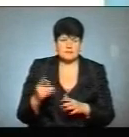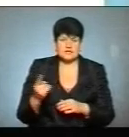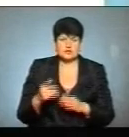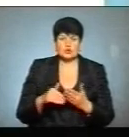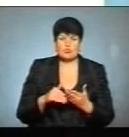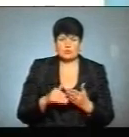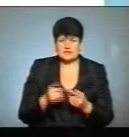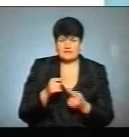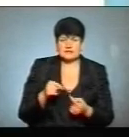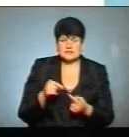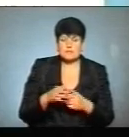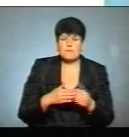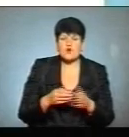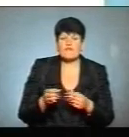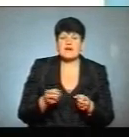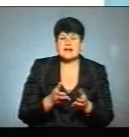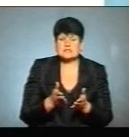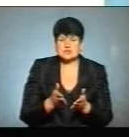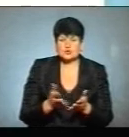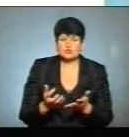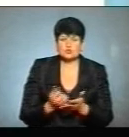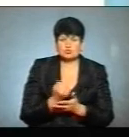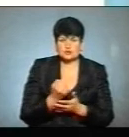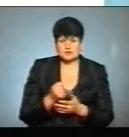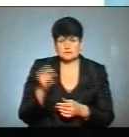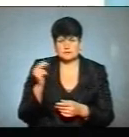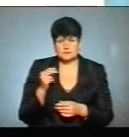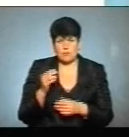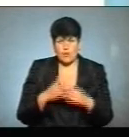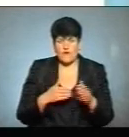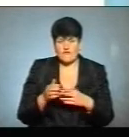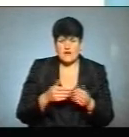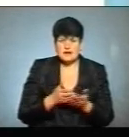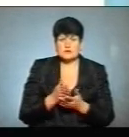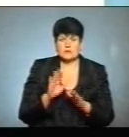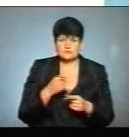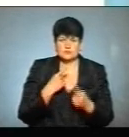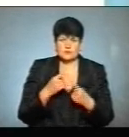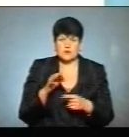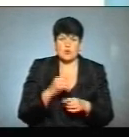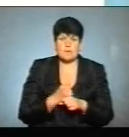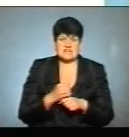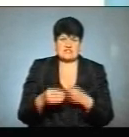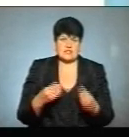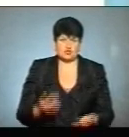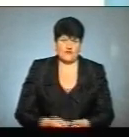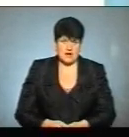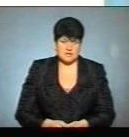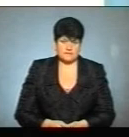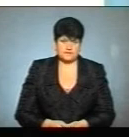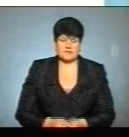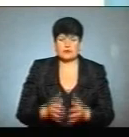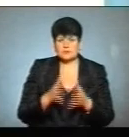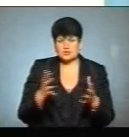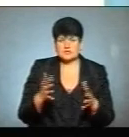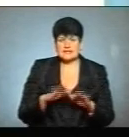допомогти визначитись професію, допомогти здобути професію, а тоді вже десь говорити про працевлаштування. Переважно діти